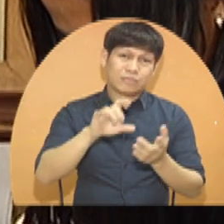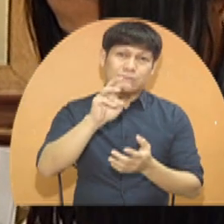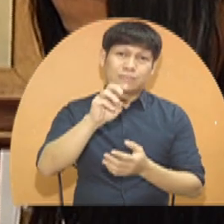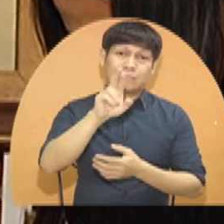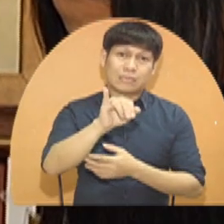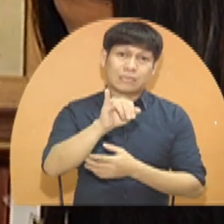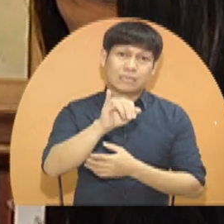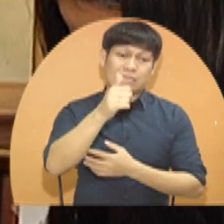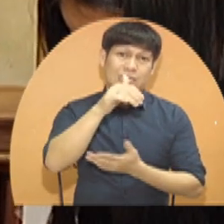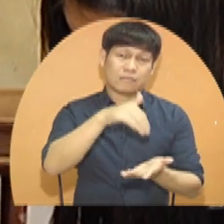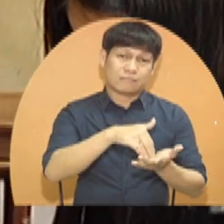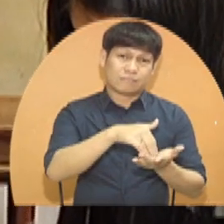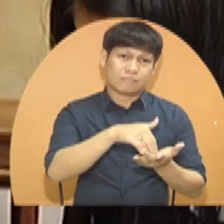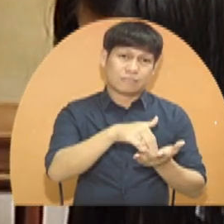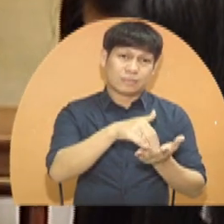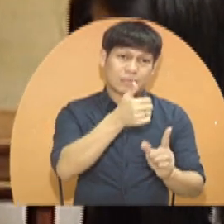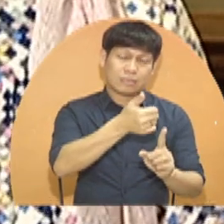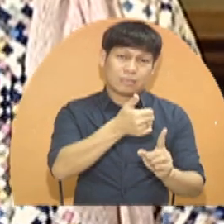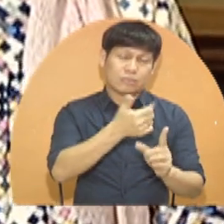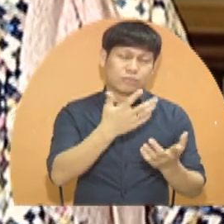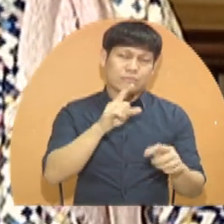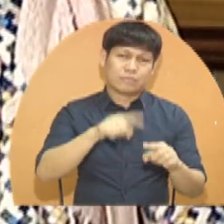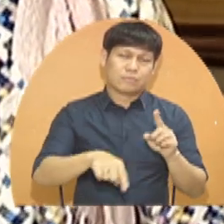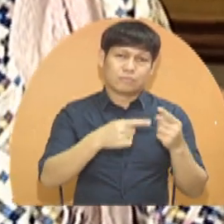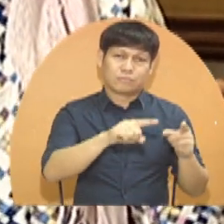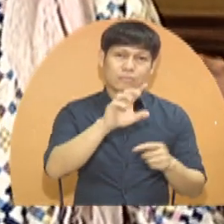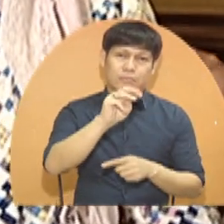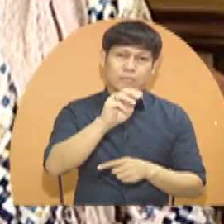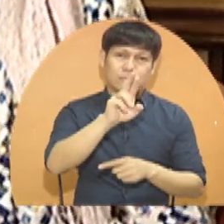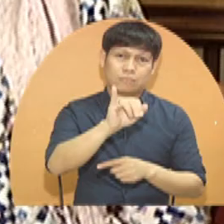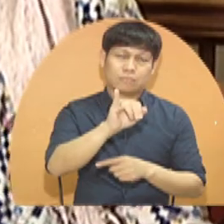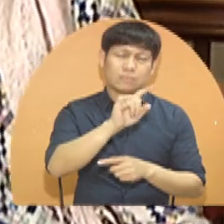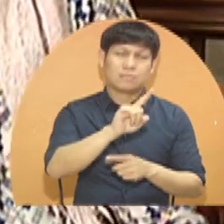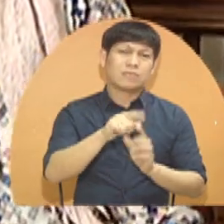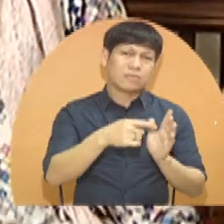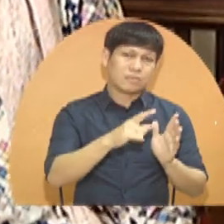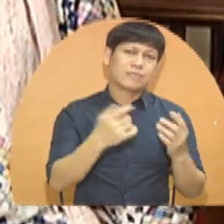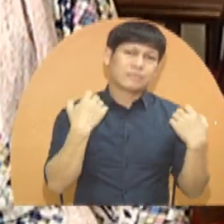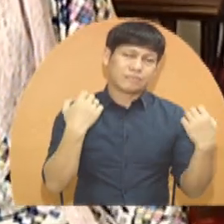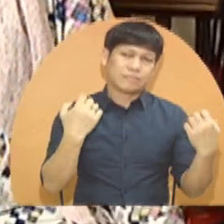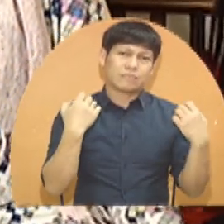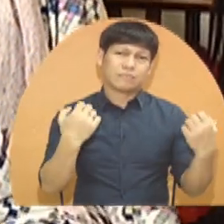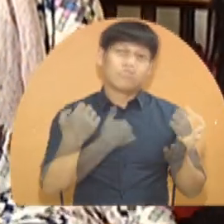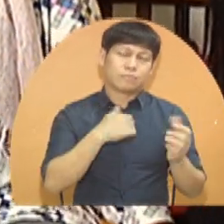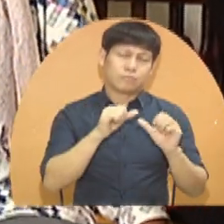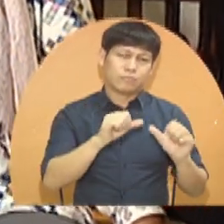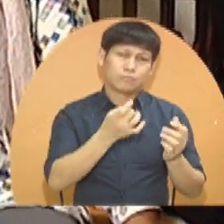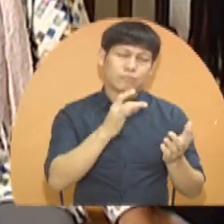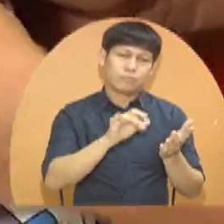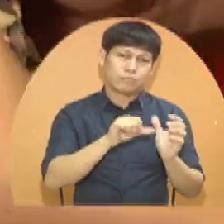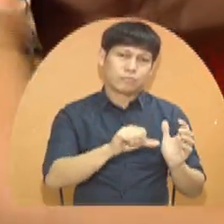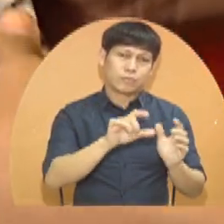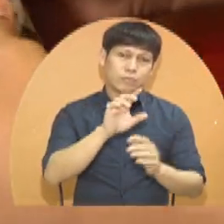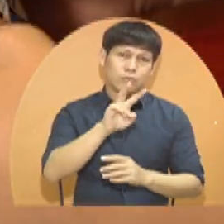yung MRI, eh sobrang mahal po, 10,000. Kaya hindi na po ako nag-ano na lang po ako, minsan, exercise.